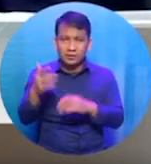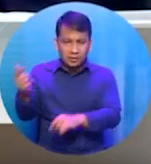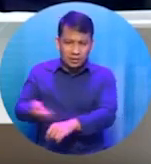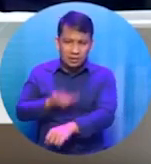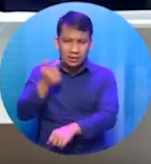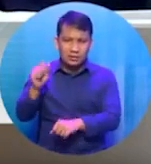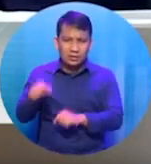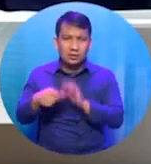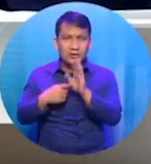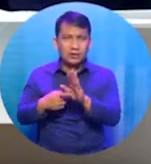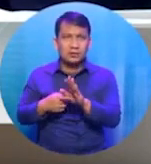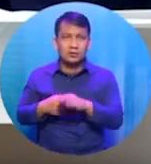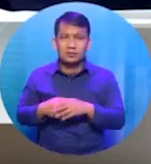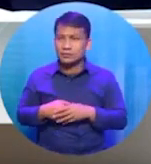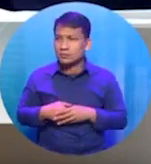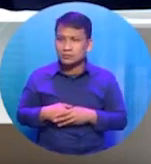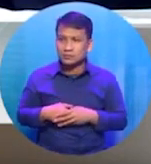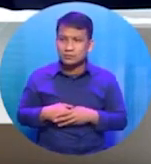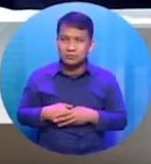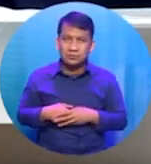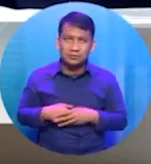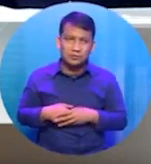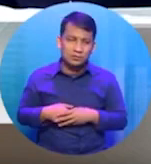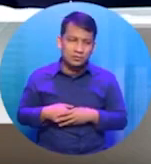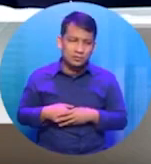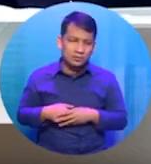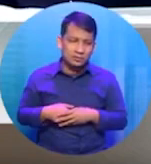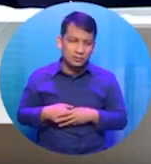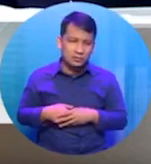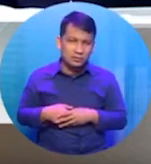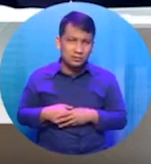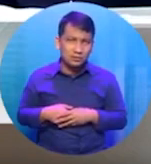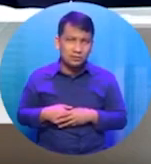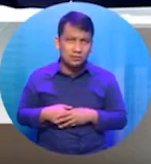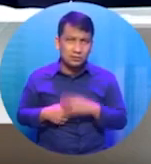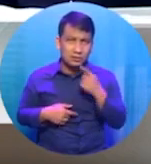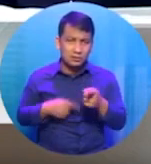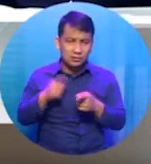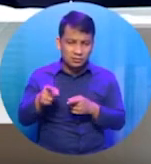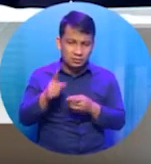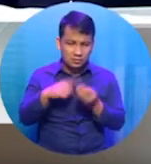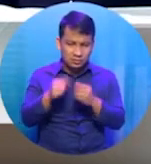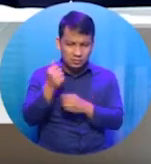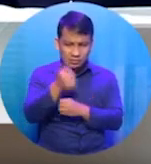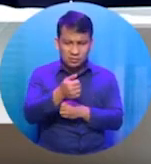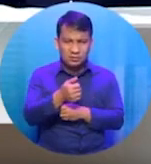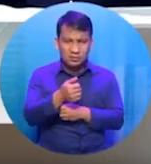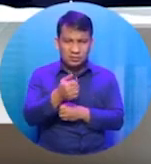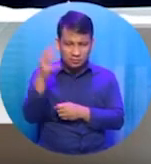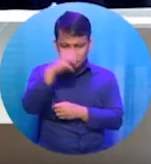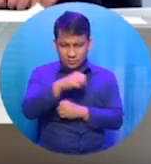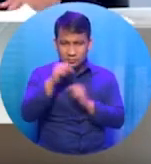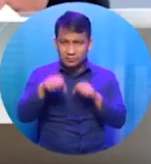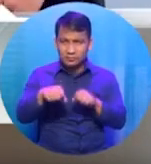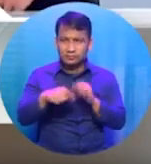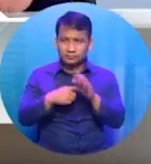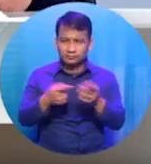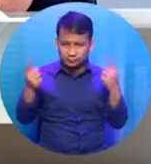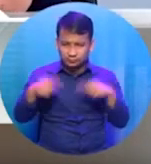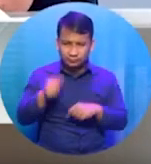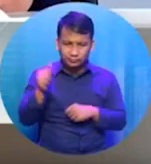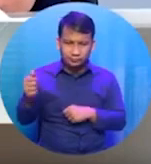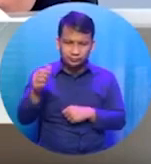matagal yung kanilang aksyon. Sir, I cannot po doon sa mga sinayo po ano nangyayari